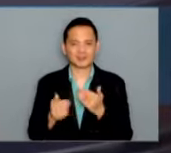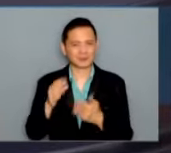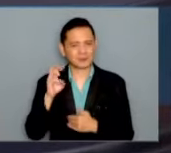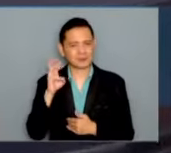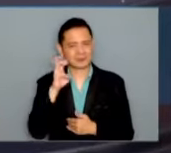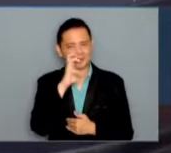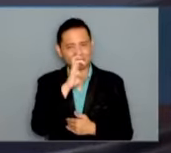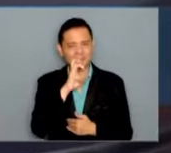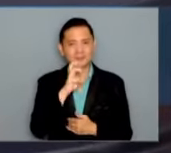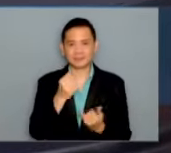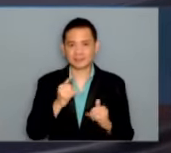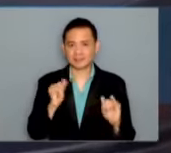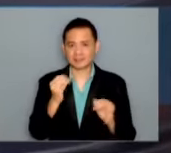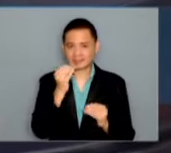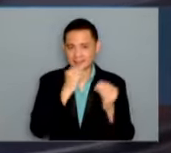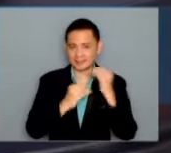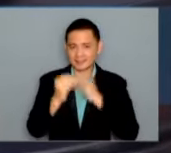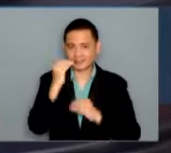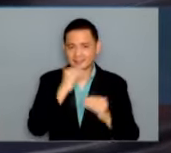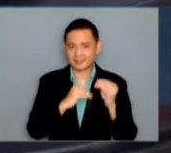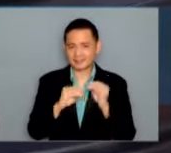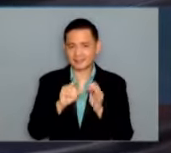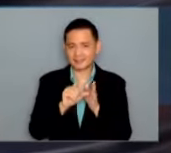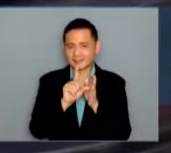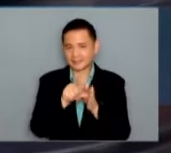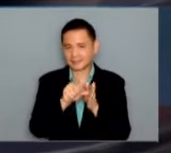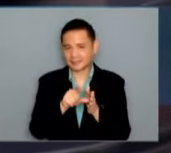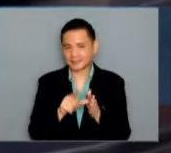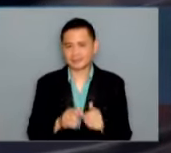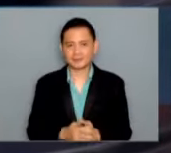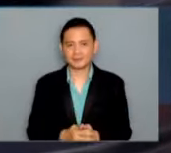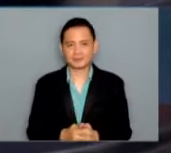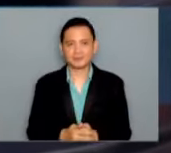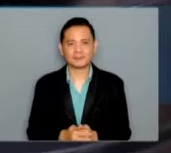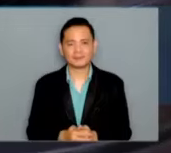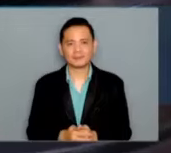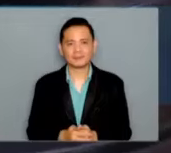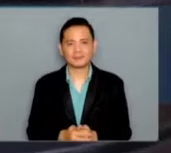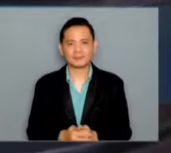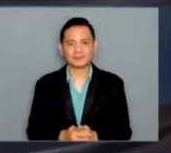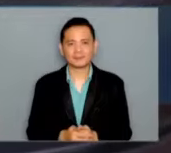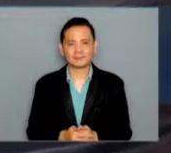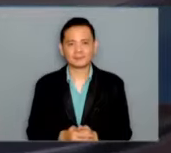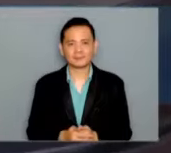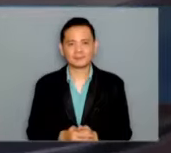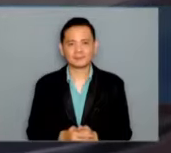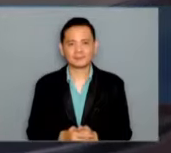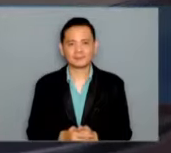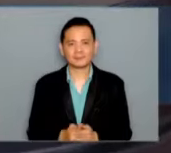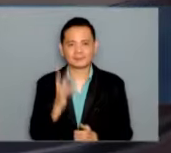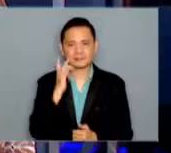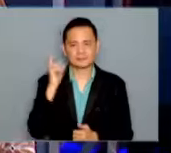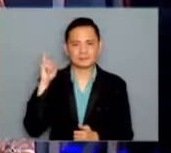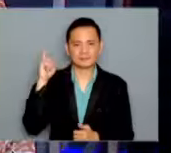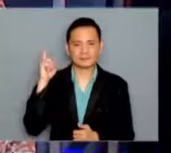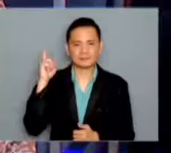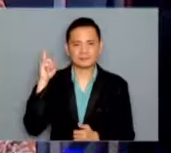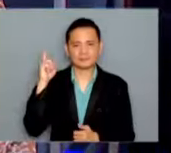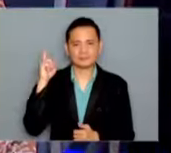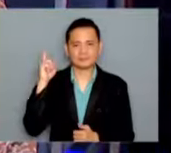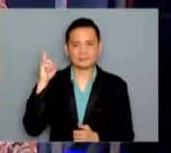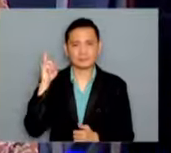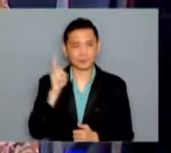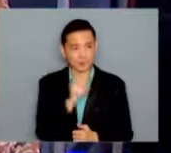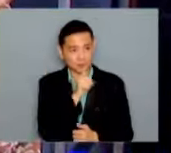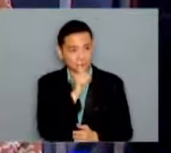pero titikman natin ang ibinibida ngayong chocolate balut ng Auro Chocolate sa Patok to. Nako, titikman mo,